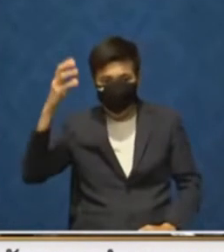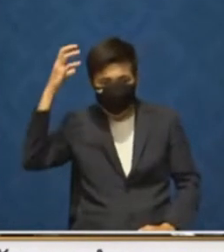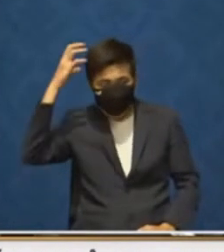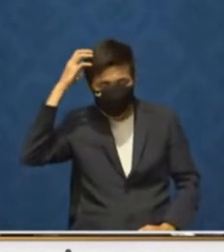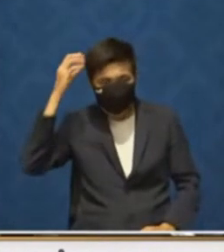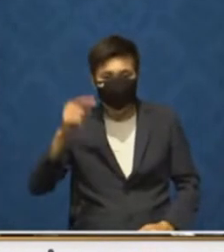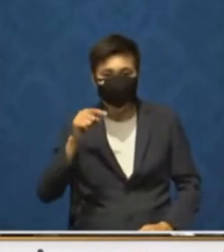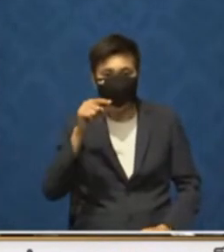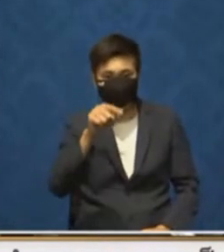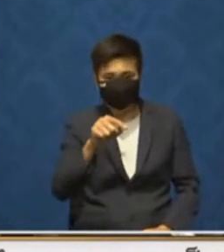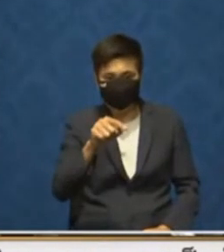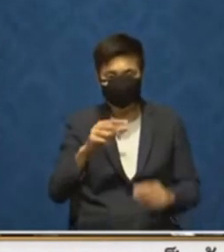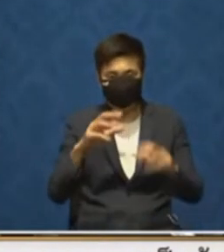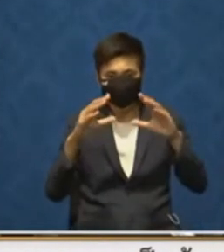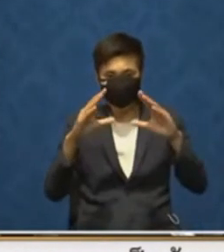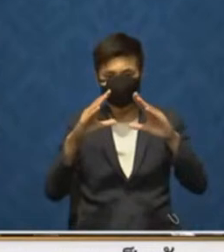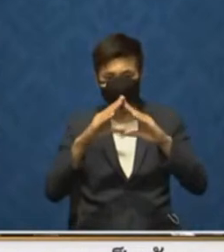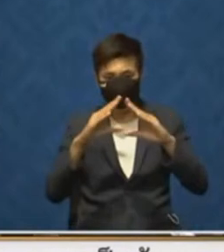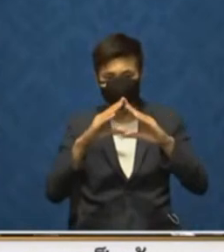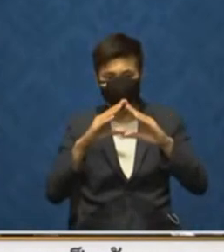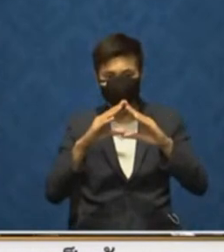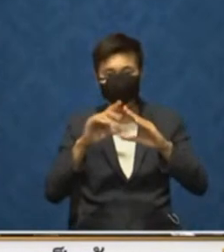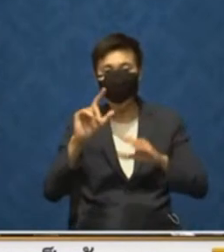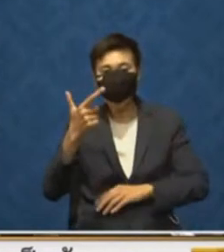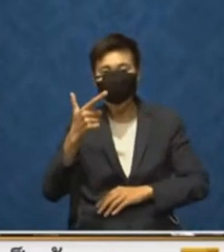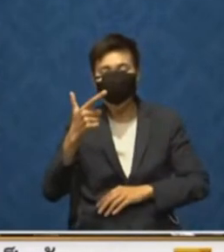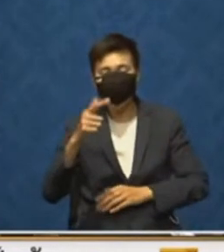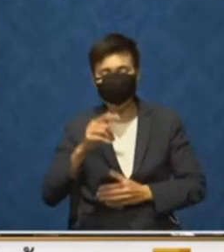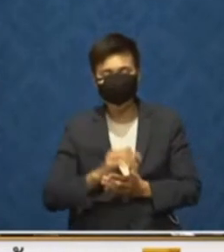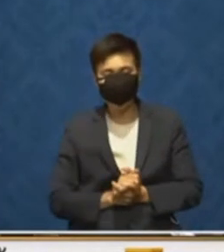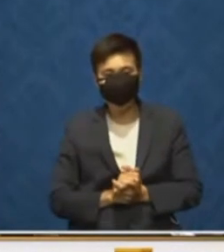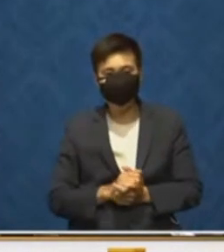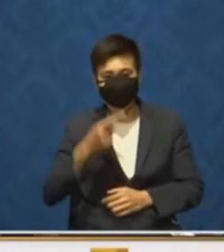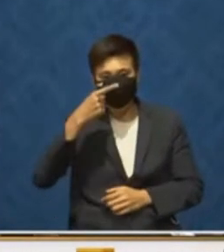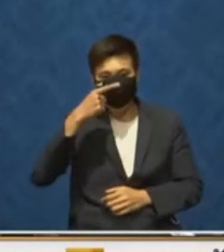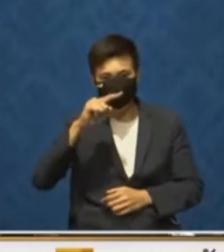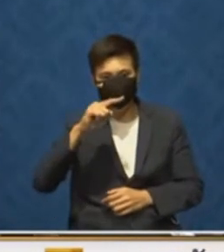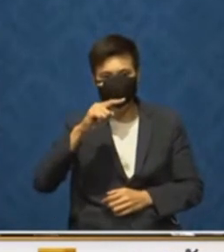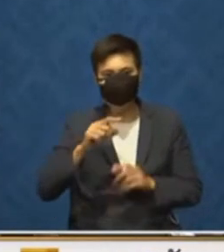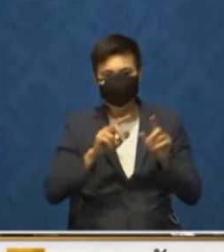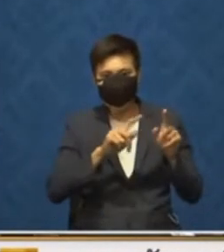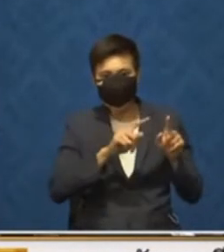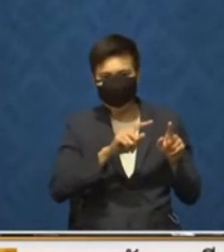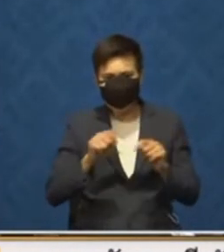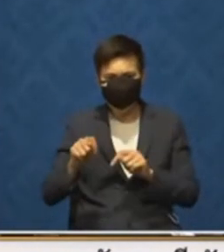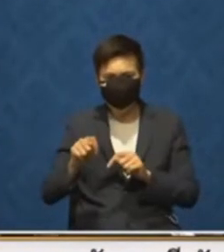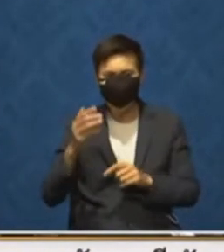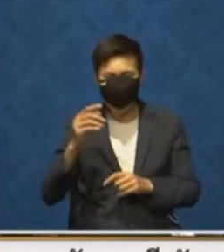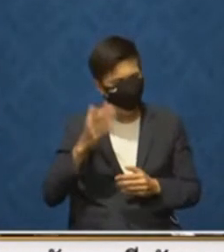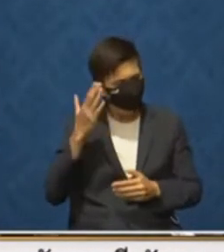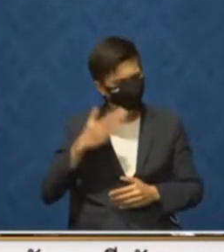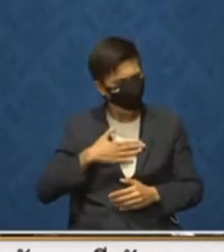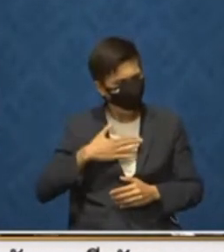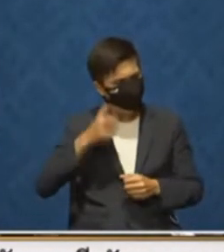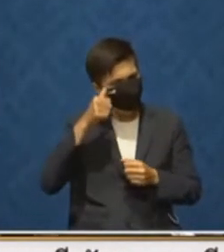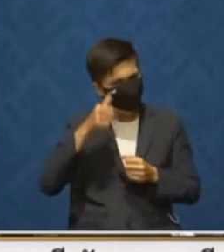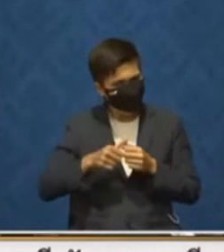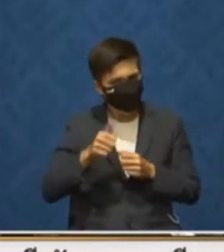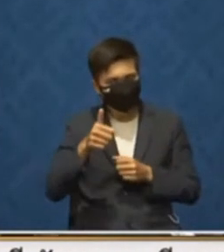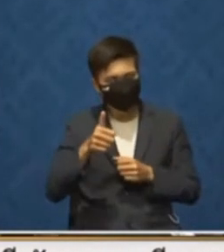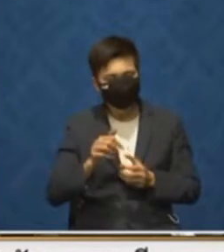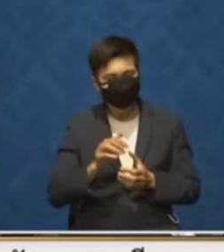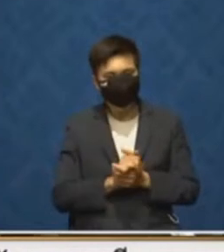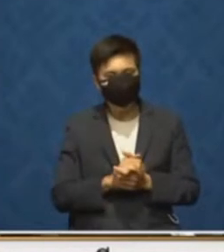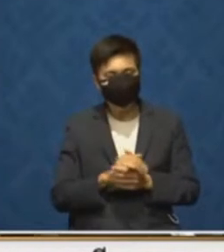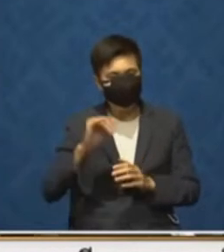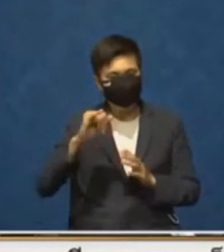ทองคำเป็นฝั่งไทยแล้วก็คึกคักประเทศไทยก็เตรียมผมจำได้ว่าวันนั้นน่ะที่จังหวัดชายแดน